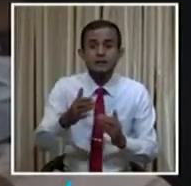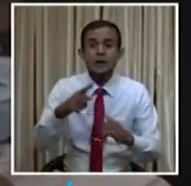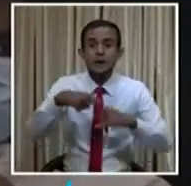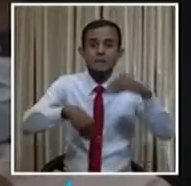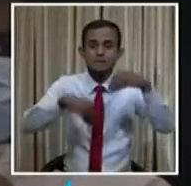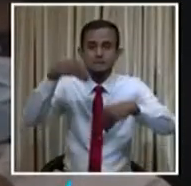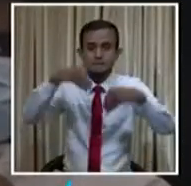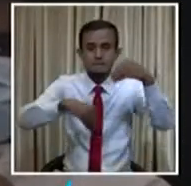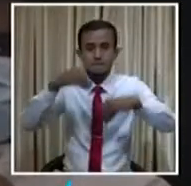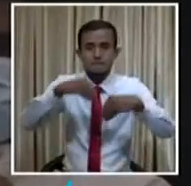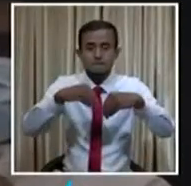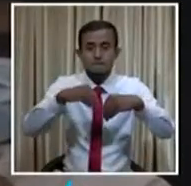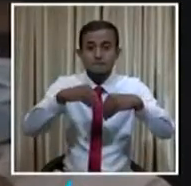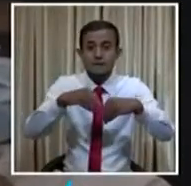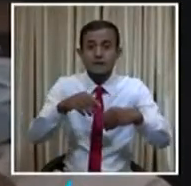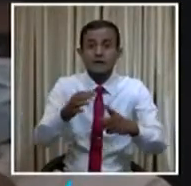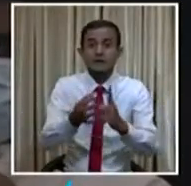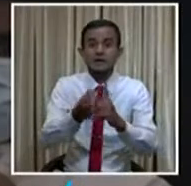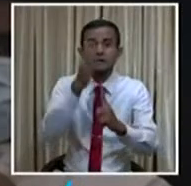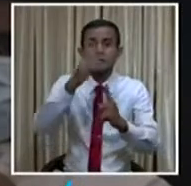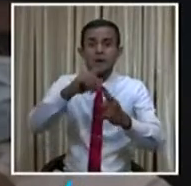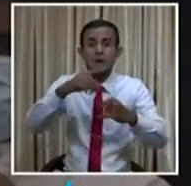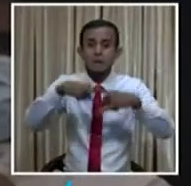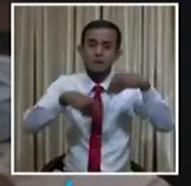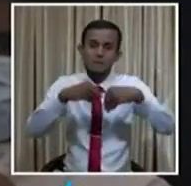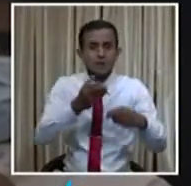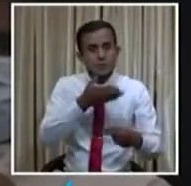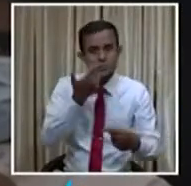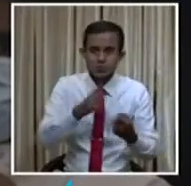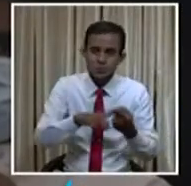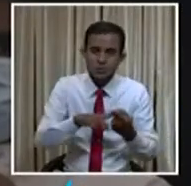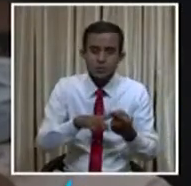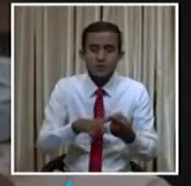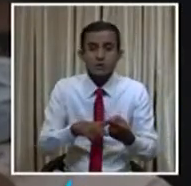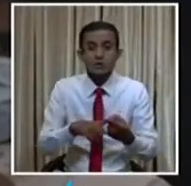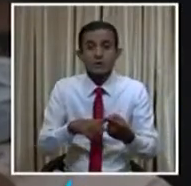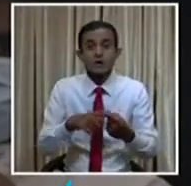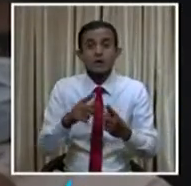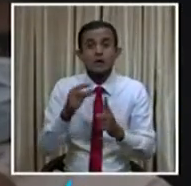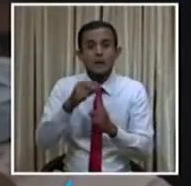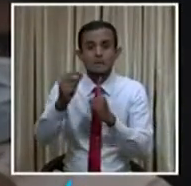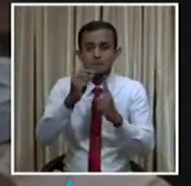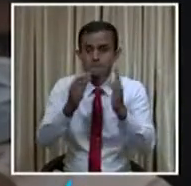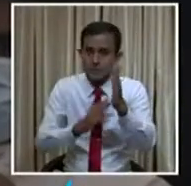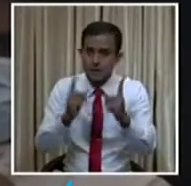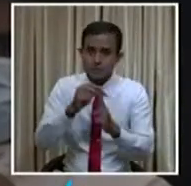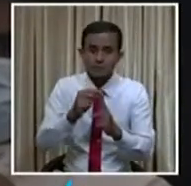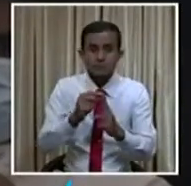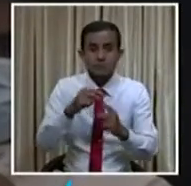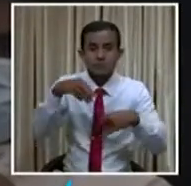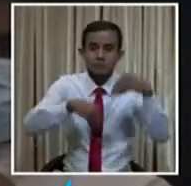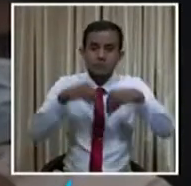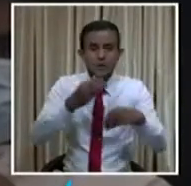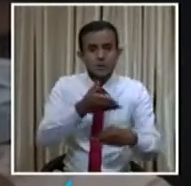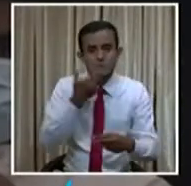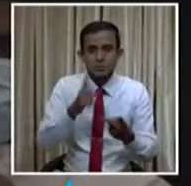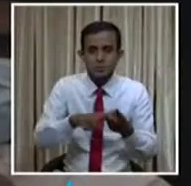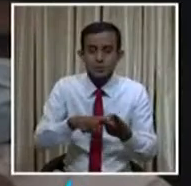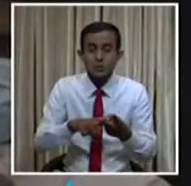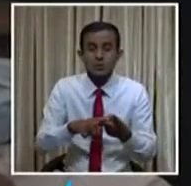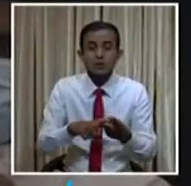මැතිවරණය ඒක ජනාධිපති මැතිවරණේ වෙන්න පුළුවන් ඒක පාර්ලිමේන්තු මැතිවරණේ වෙන්න පුළුවන්